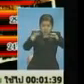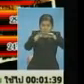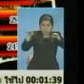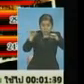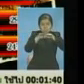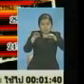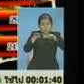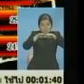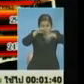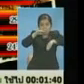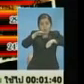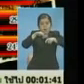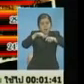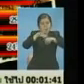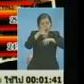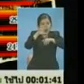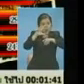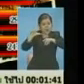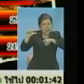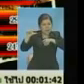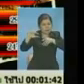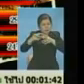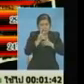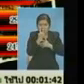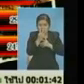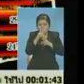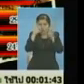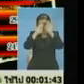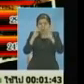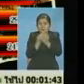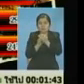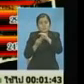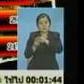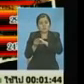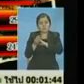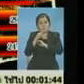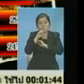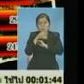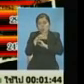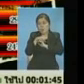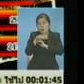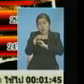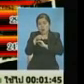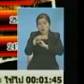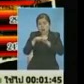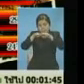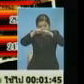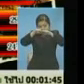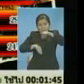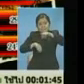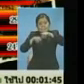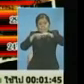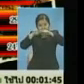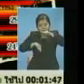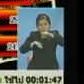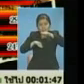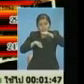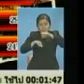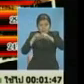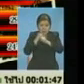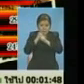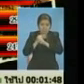ล้านบาทอันนี้แสดงให้เห็นชัดว่าถ้าหัวก็หัวแบบโง่ๆครับเพราะว่าราคามันต่ำกว่าราคากลางถึง500ล้านบาท